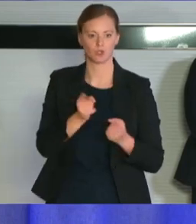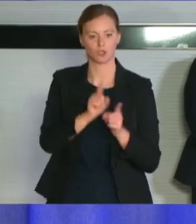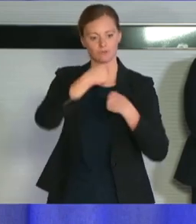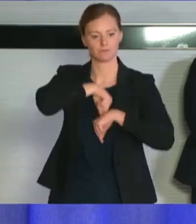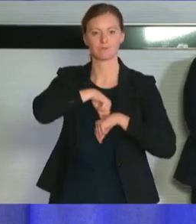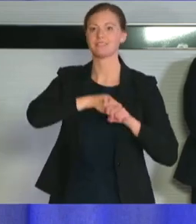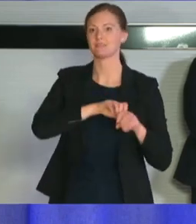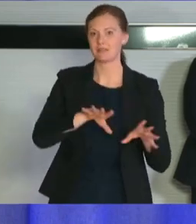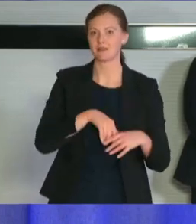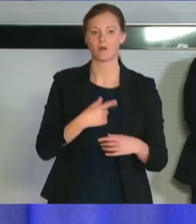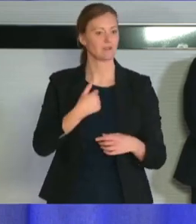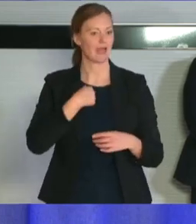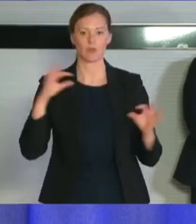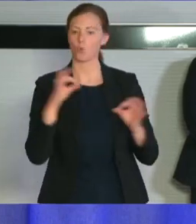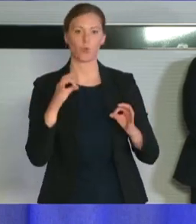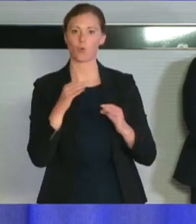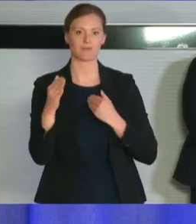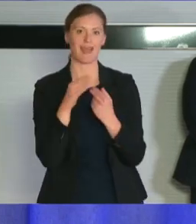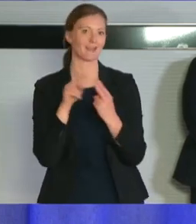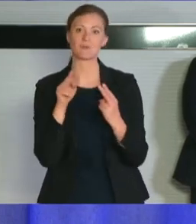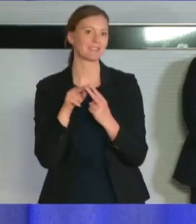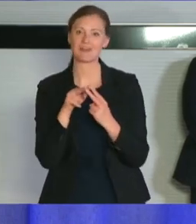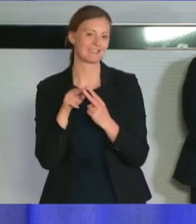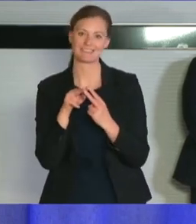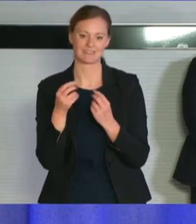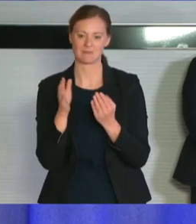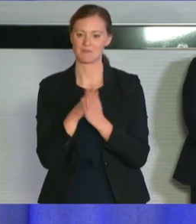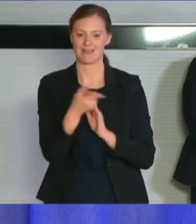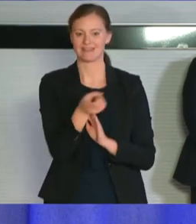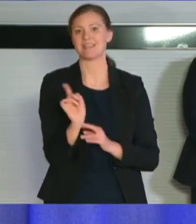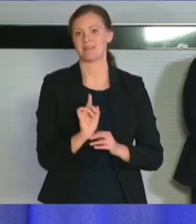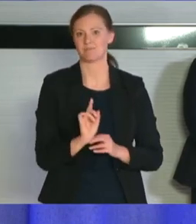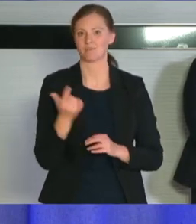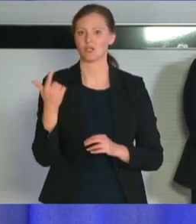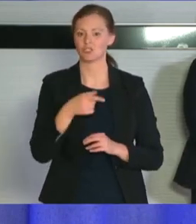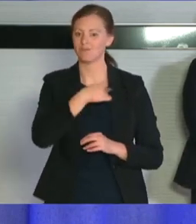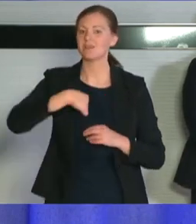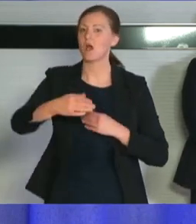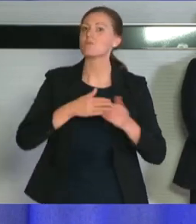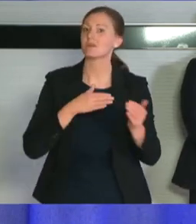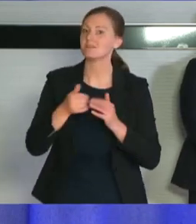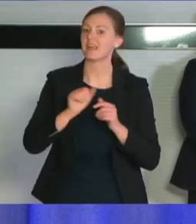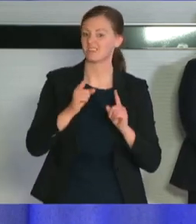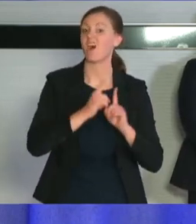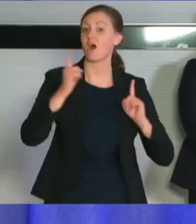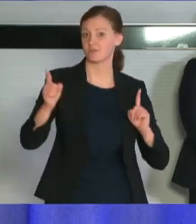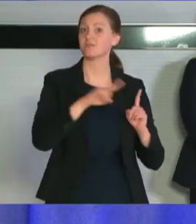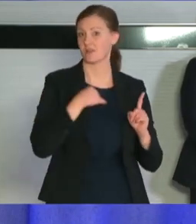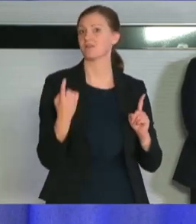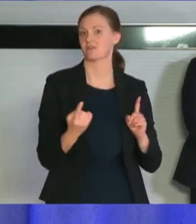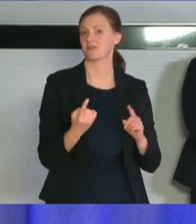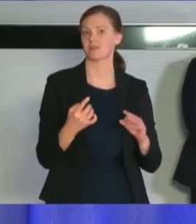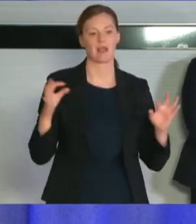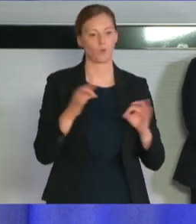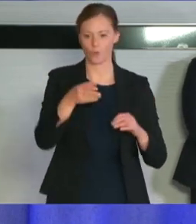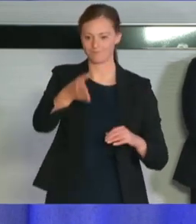ikke vært i nærkontakt før symptomene kommer hos folk med de, fordi vi har praktisert ganske stor avstand. Jeg har ikke